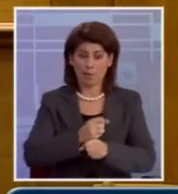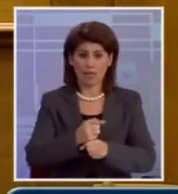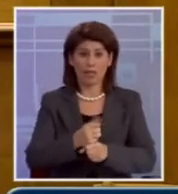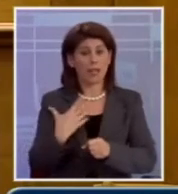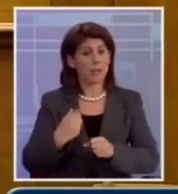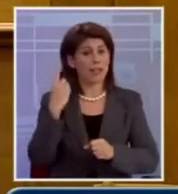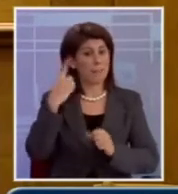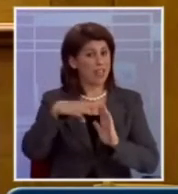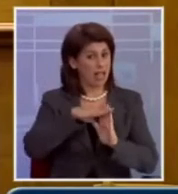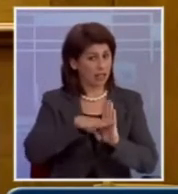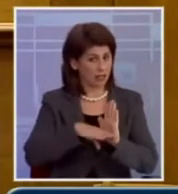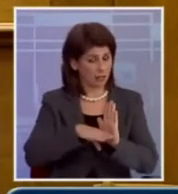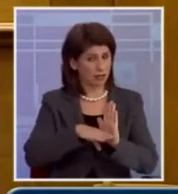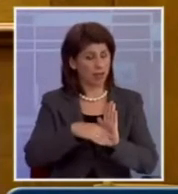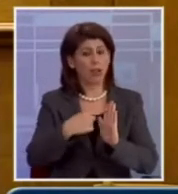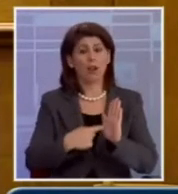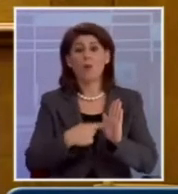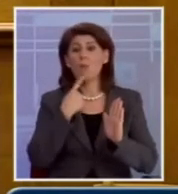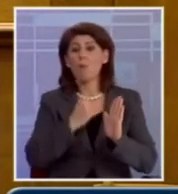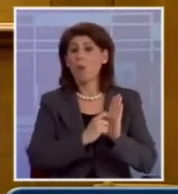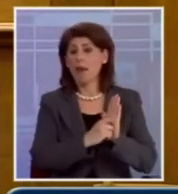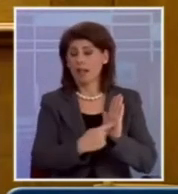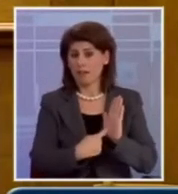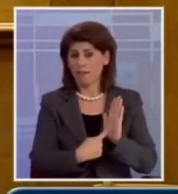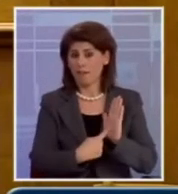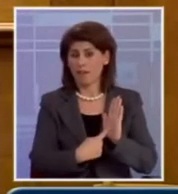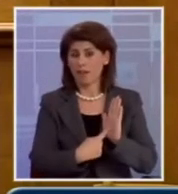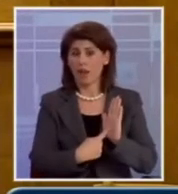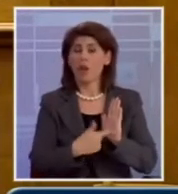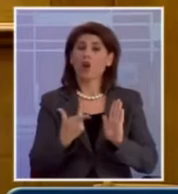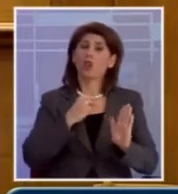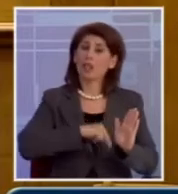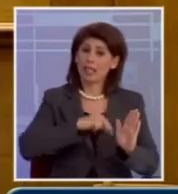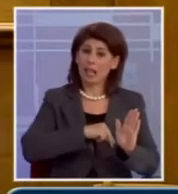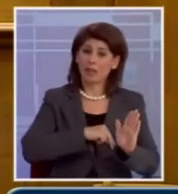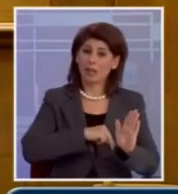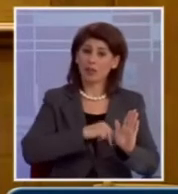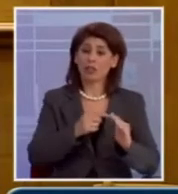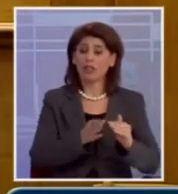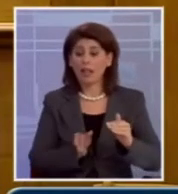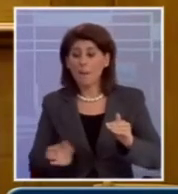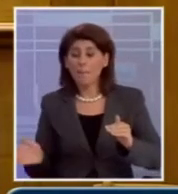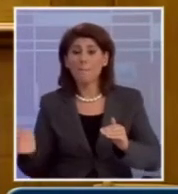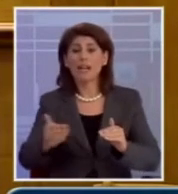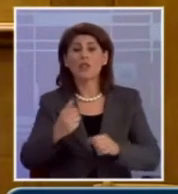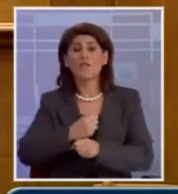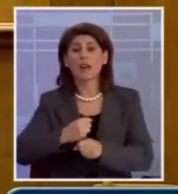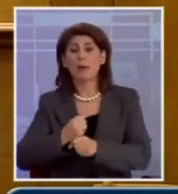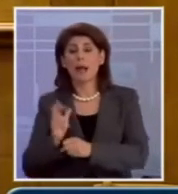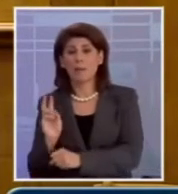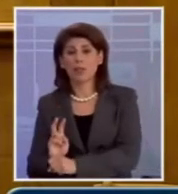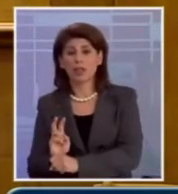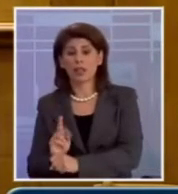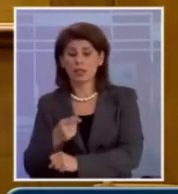μια διάταξη που όριζε ότι το χοντρεμπορικό κέρδος όταν δεν πάει διαμέσου των φαρμακοποθηκών πηγαίνει στον